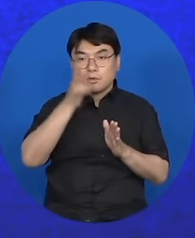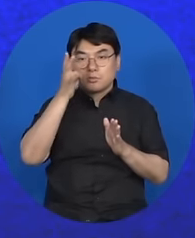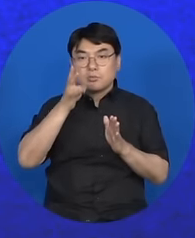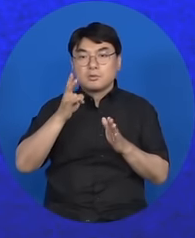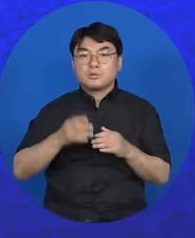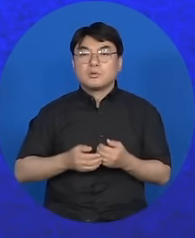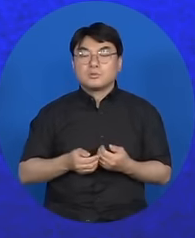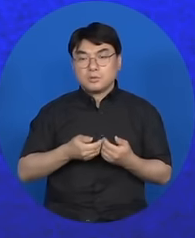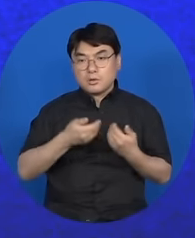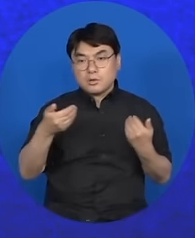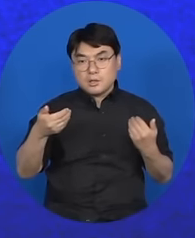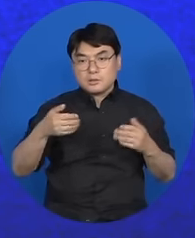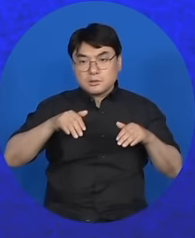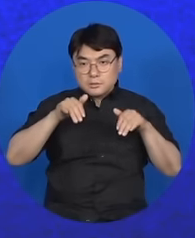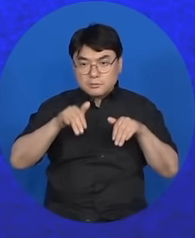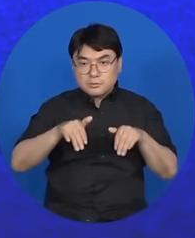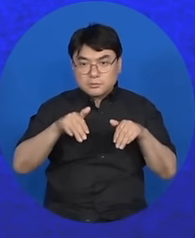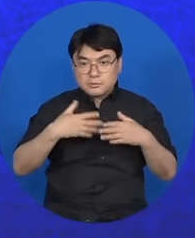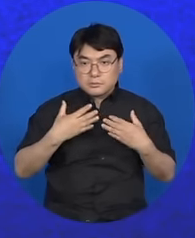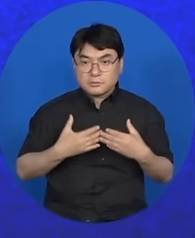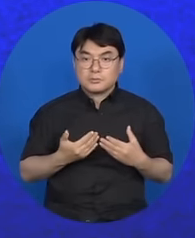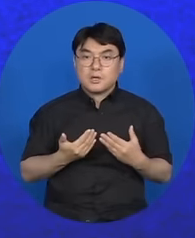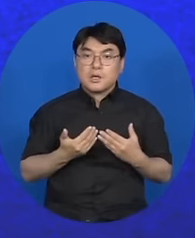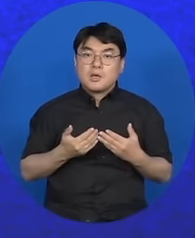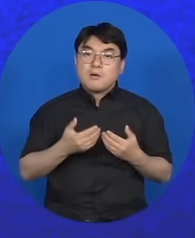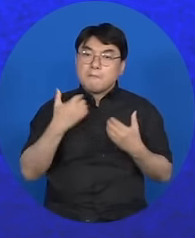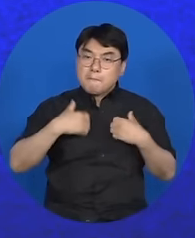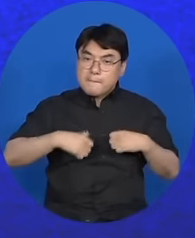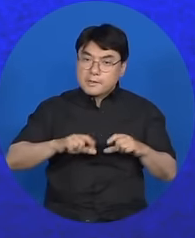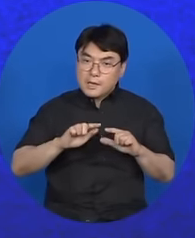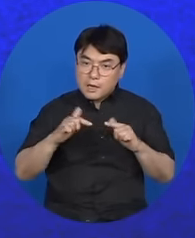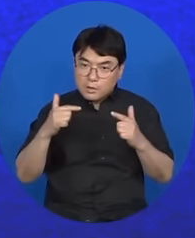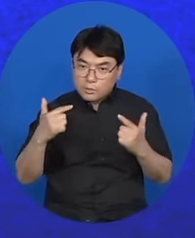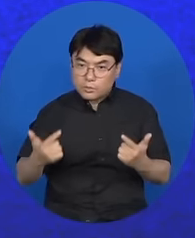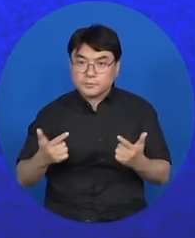도돌아가는 이 내시를 주님은 포기하지 않으셨어요.